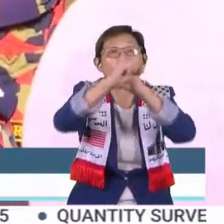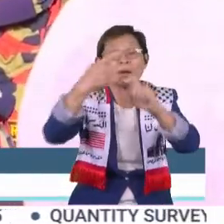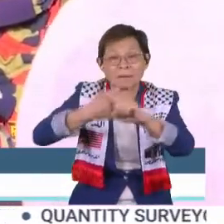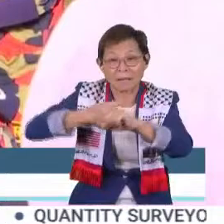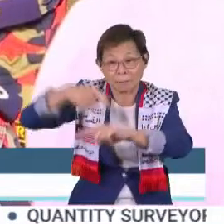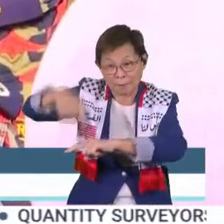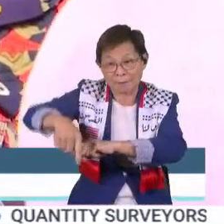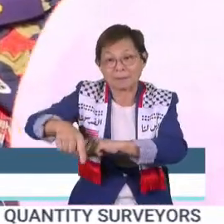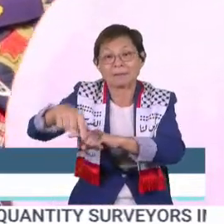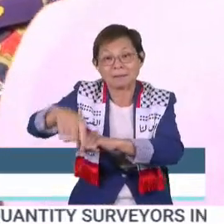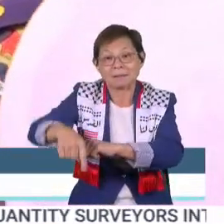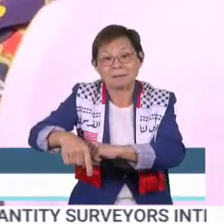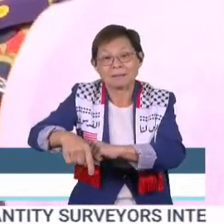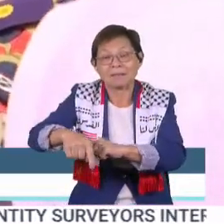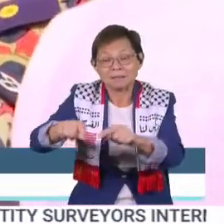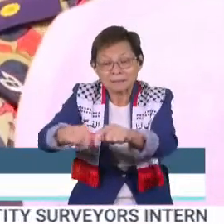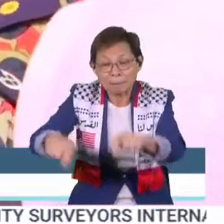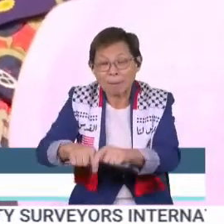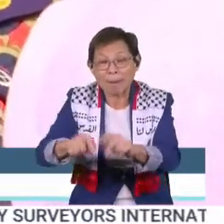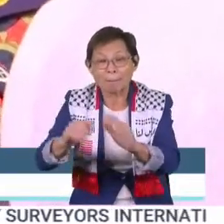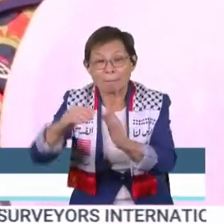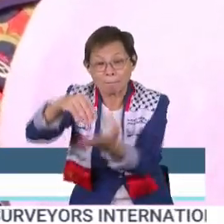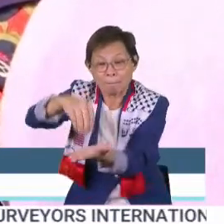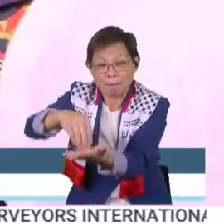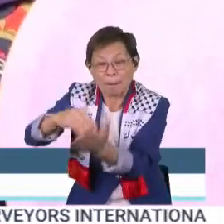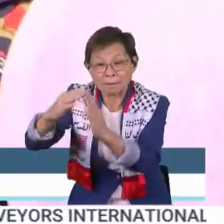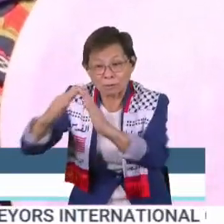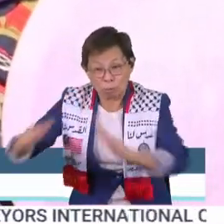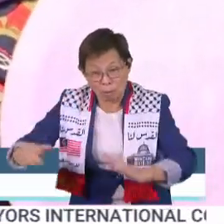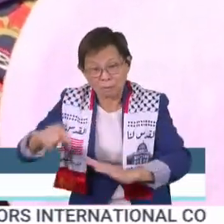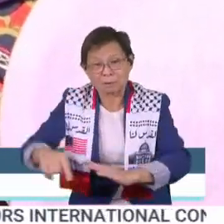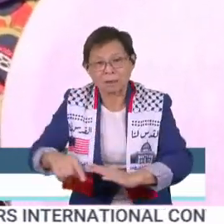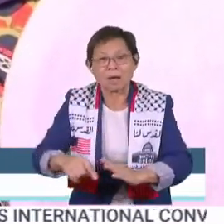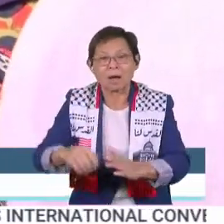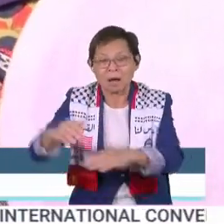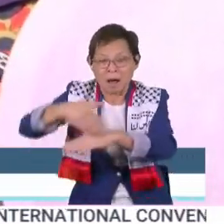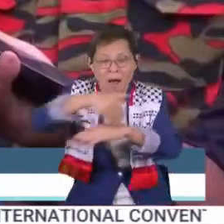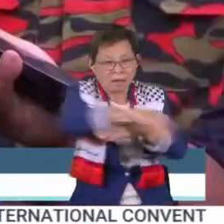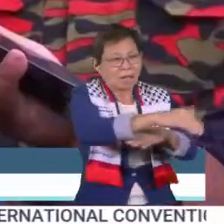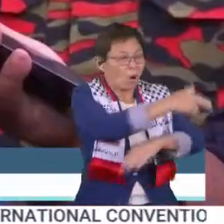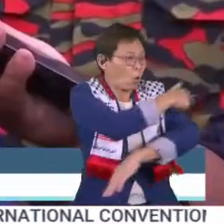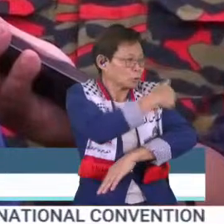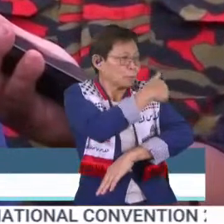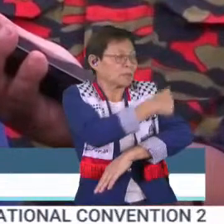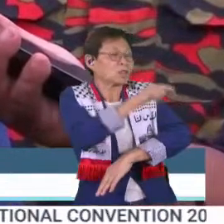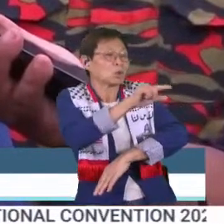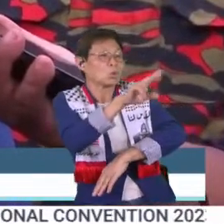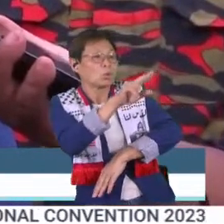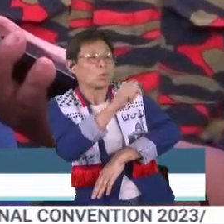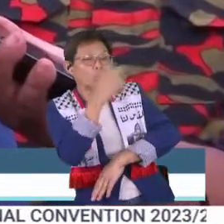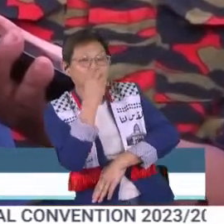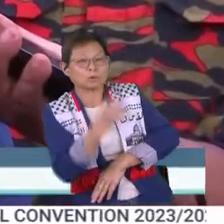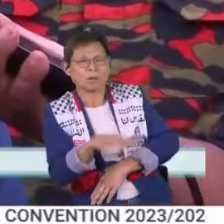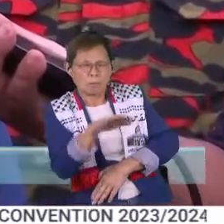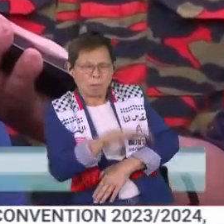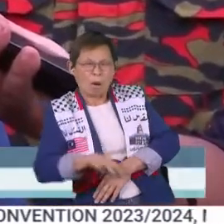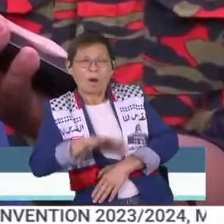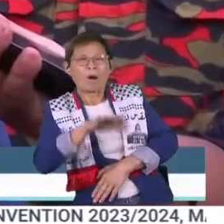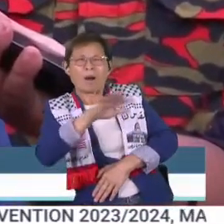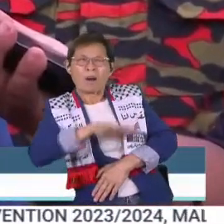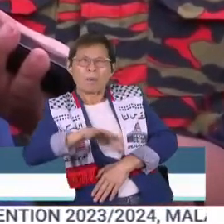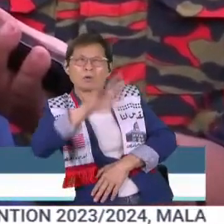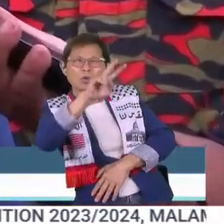pos penempatan mereka ke hospital terdekat, iaitu di Gua Musang lah. Jumlah keseluruhan hampir 20,000,